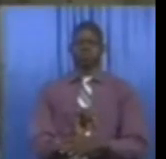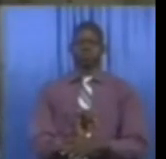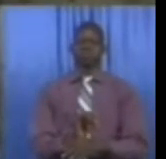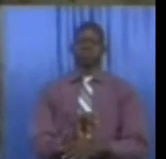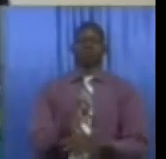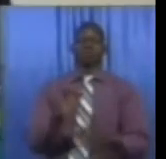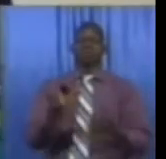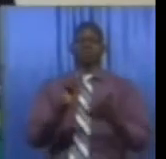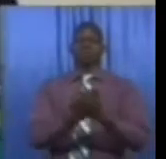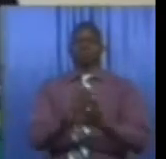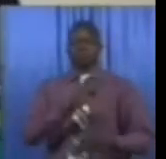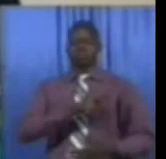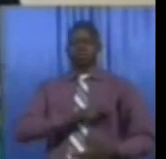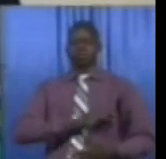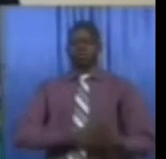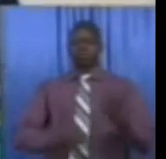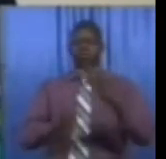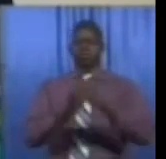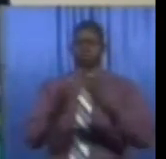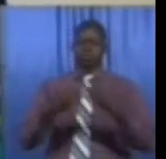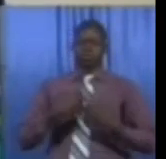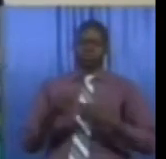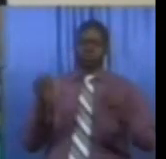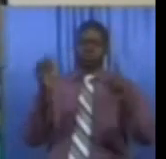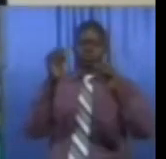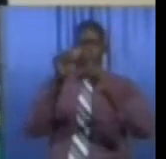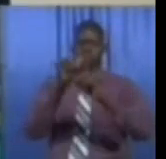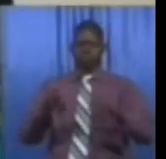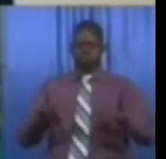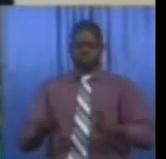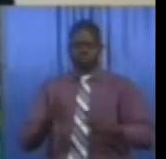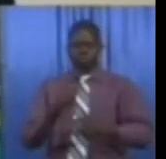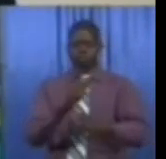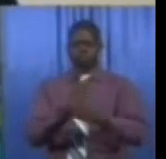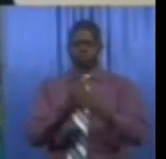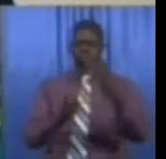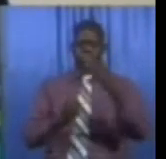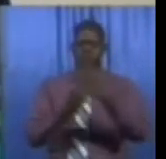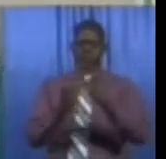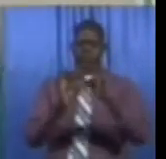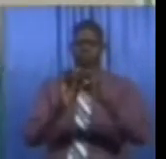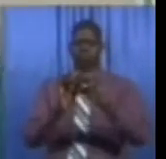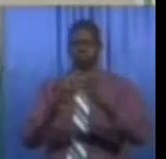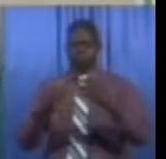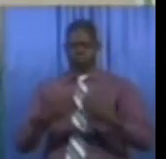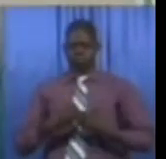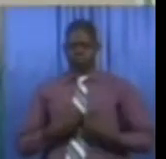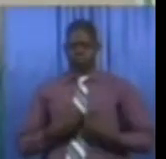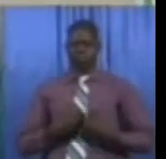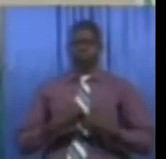Cette mission économique avait pour objet de permettre à nos opérateurs économiques de nouer